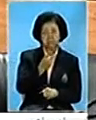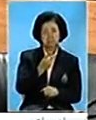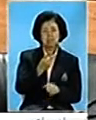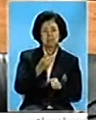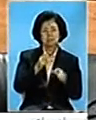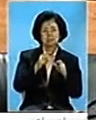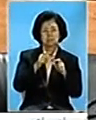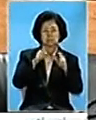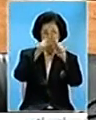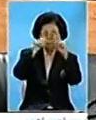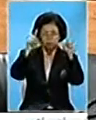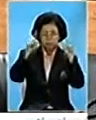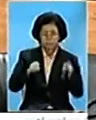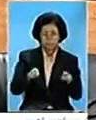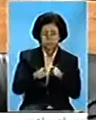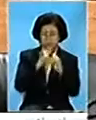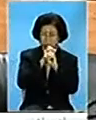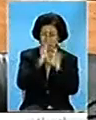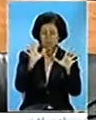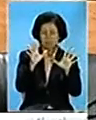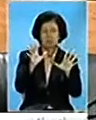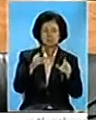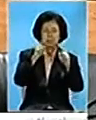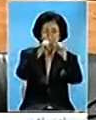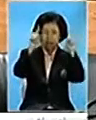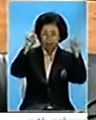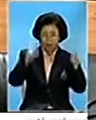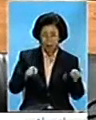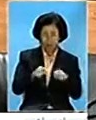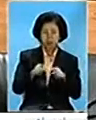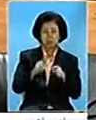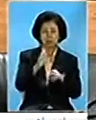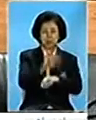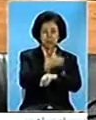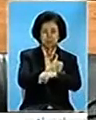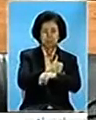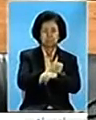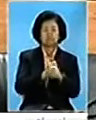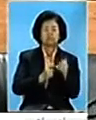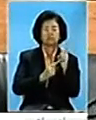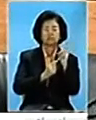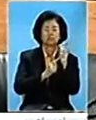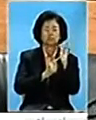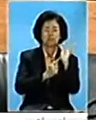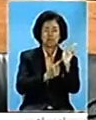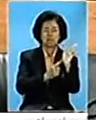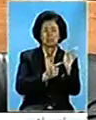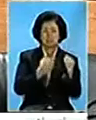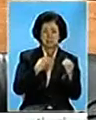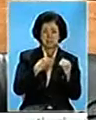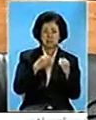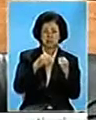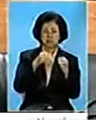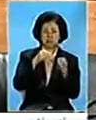ฮะตีกรอบการเมืองผมยกตัวอย่างอีกเรื่องหนึ่งนะครับมีการวิพากษ์วิจ